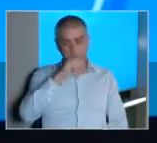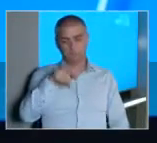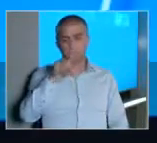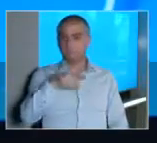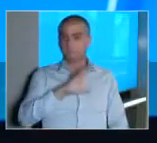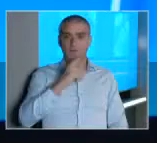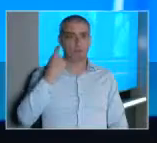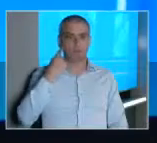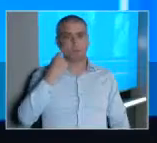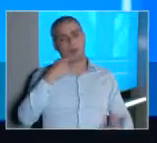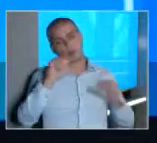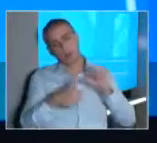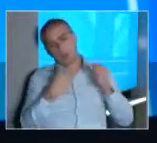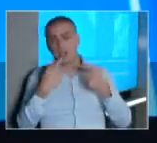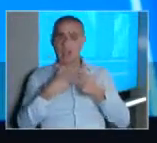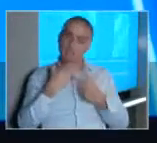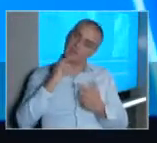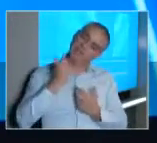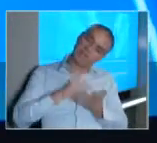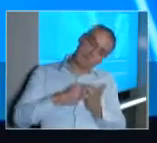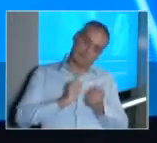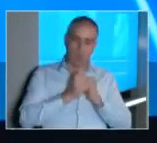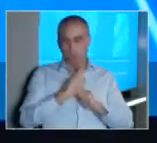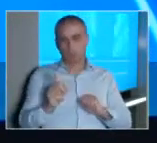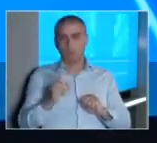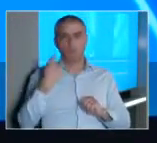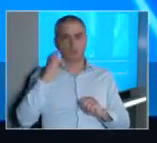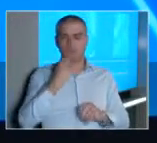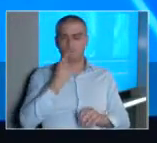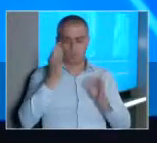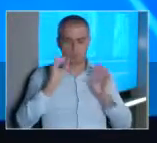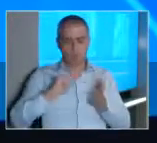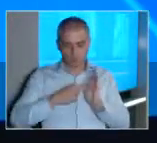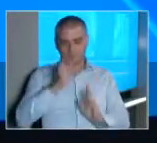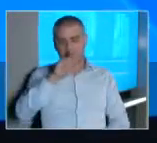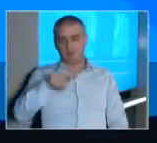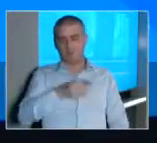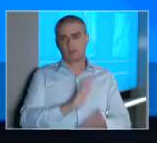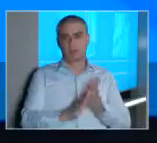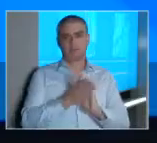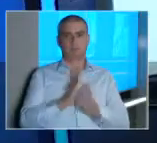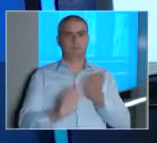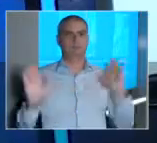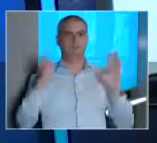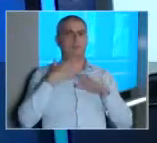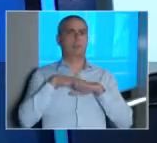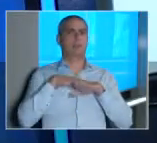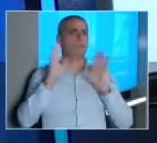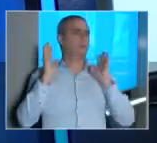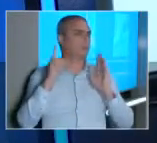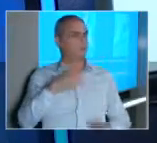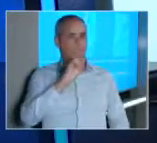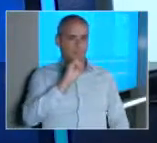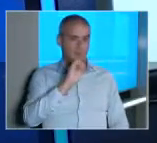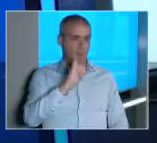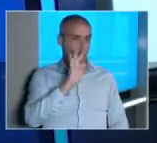מדבריי, ולא לשמוע את הפלפולים של חברי סיעתו שהוא כן התכוון או לא התכוון, שומעים מה הוא אמר. הוא התכוון, הוא צריך לחזור בו ולהתנצל על זה. תודה. מיכאל ביטון,